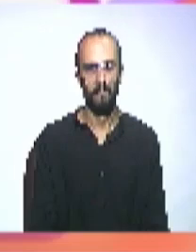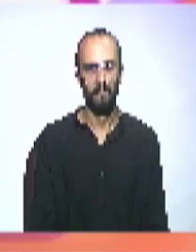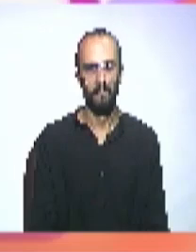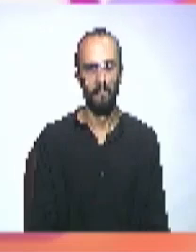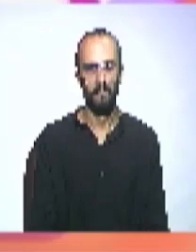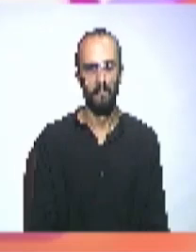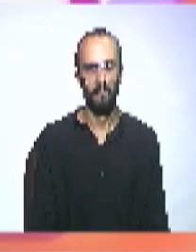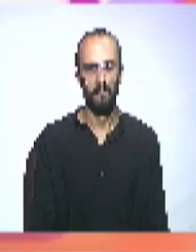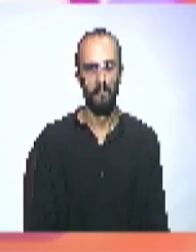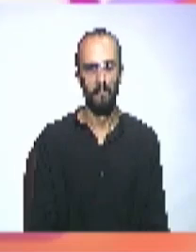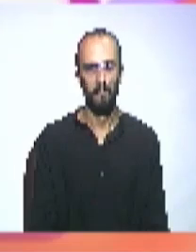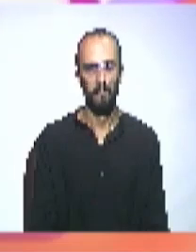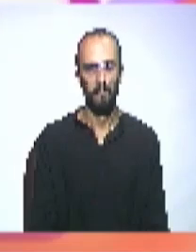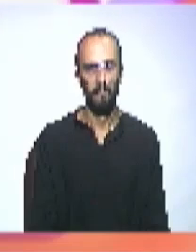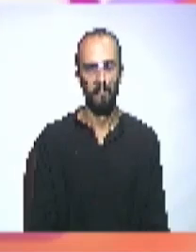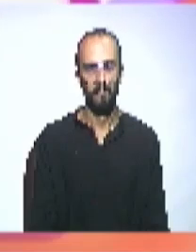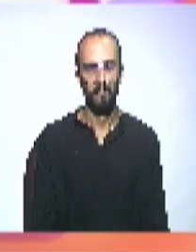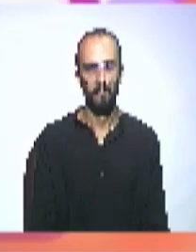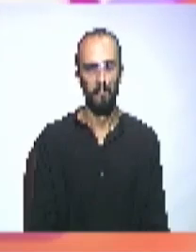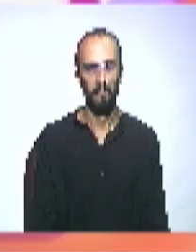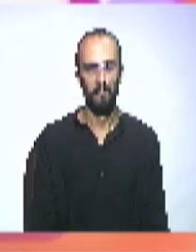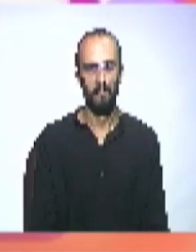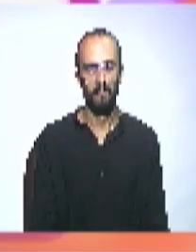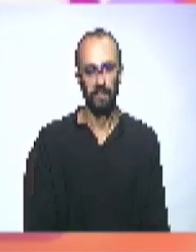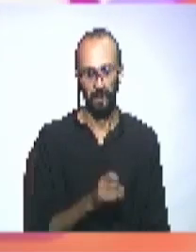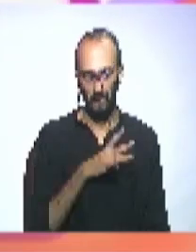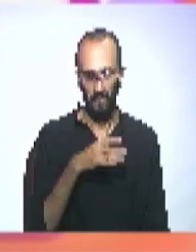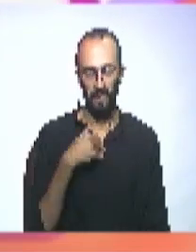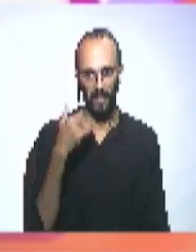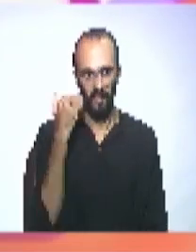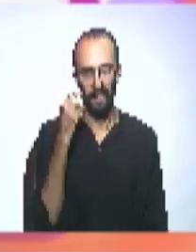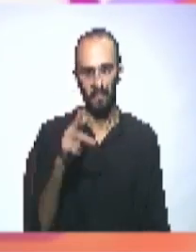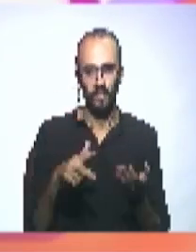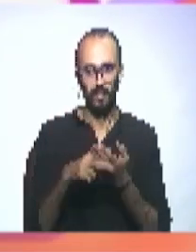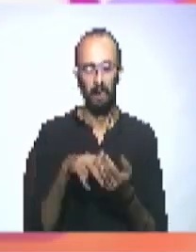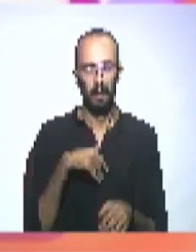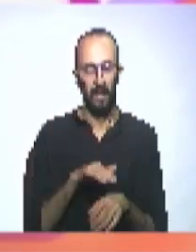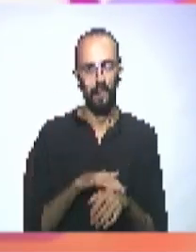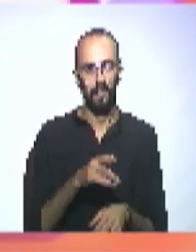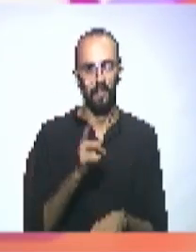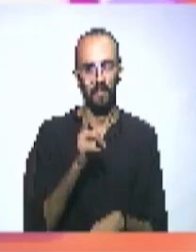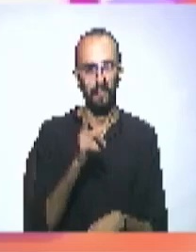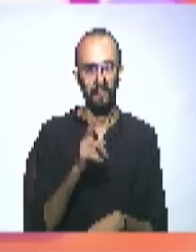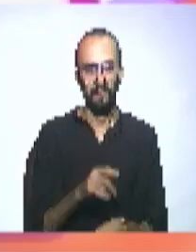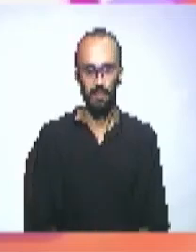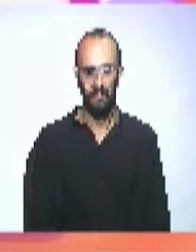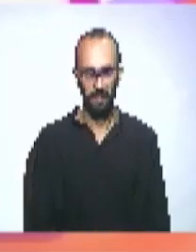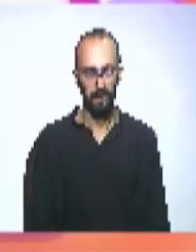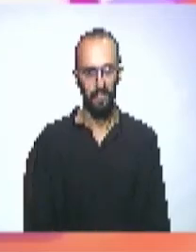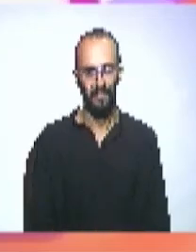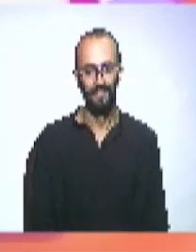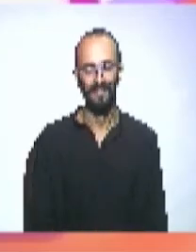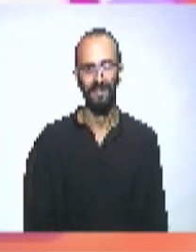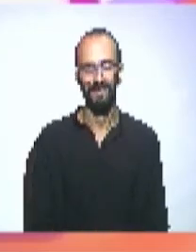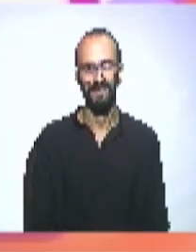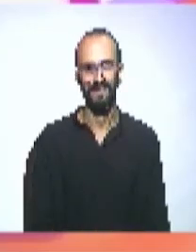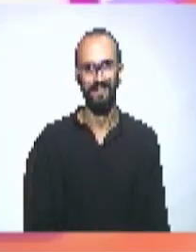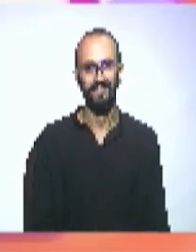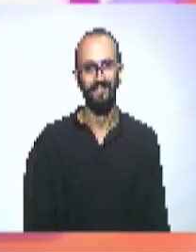احنا هنجهز دي اعتقد، وانت هتقولي لي فاصل. انا متهيألي كده قلبي حاسس بيكي عماله انت. ما عملتش حاجه،